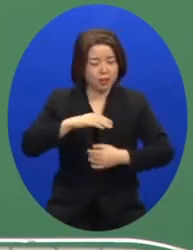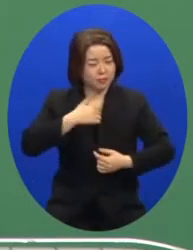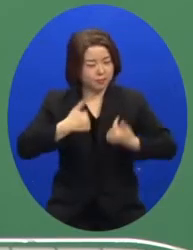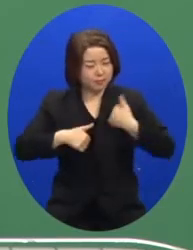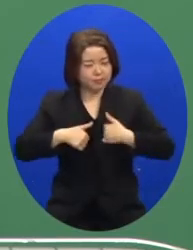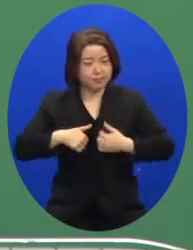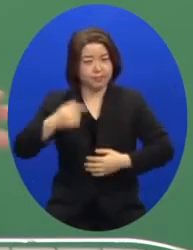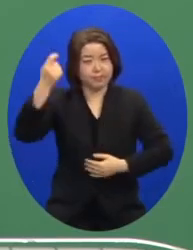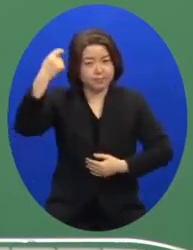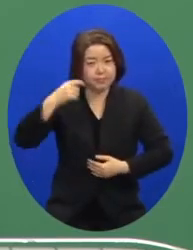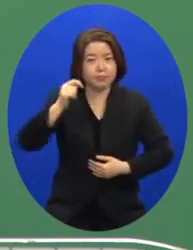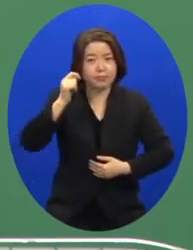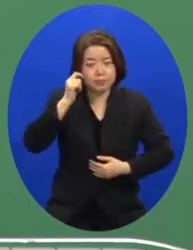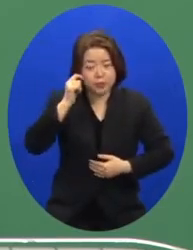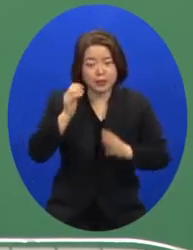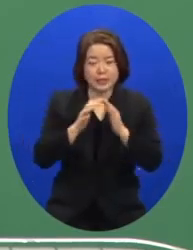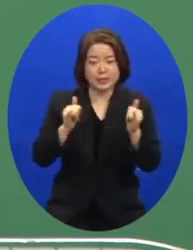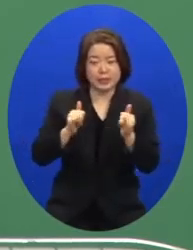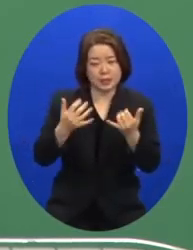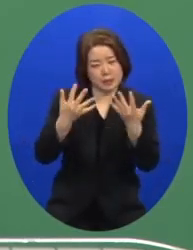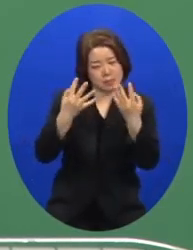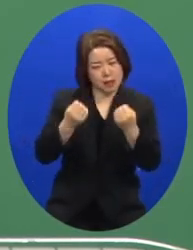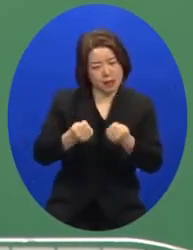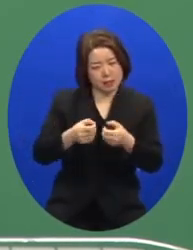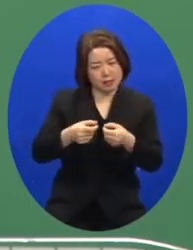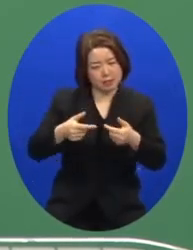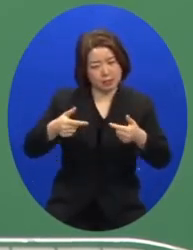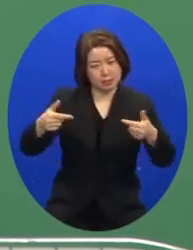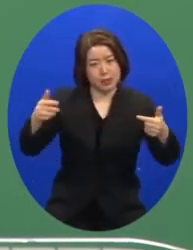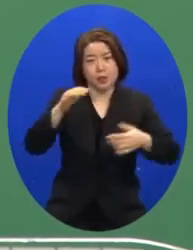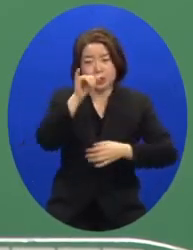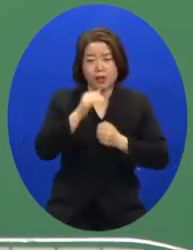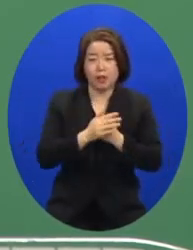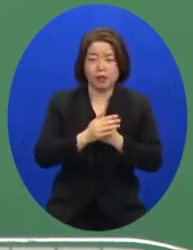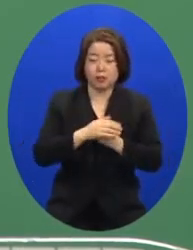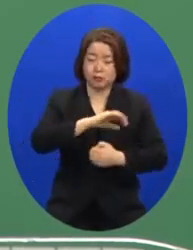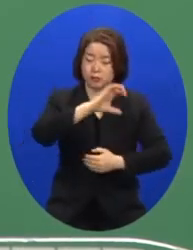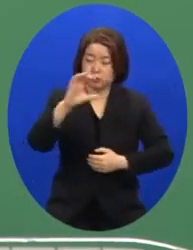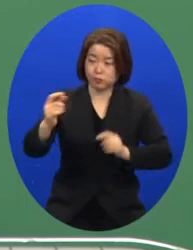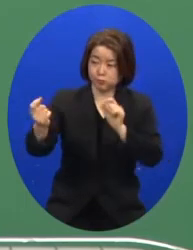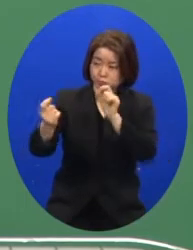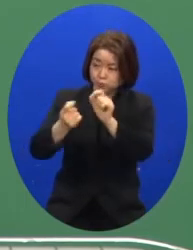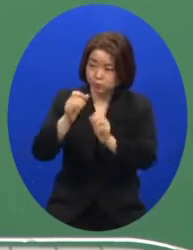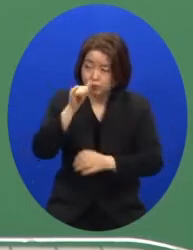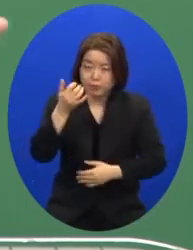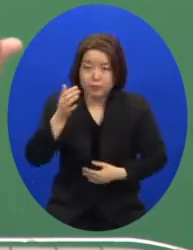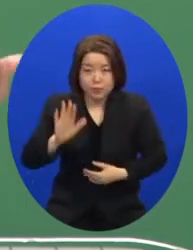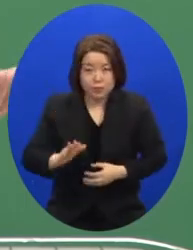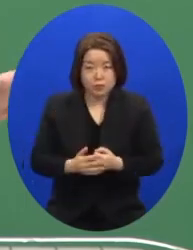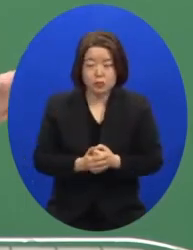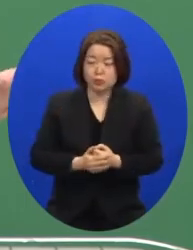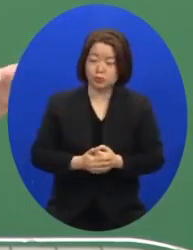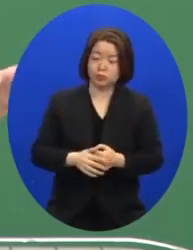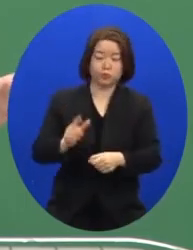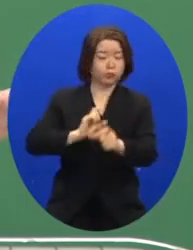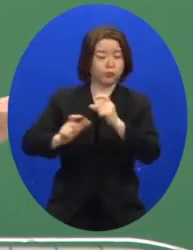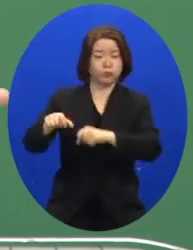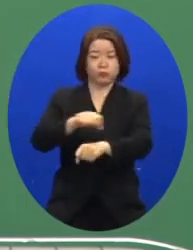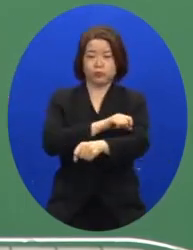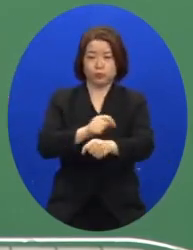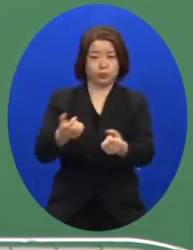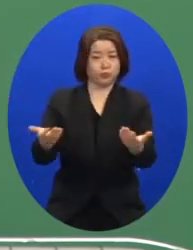성도들이 상당히 많아졌습니다 성탄절이 다가오긴 하지만 그렇다고 해서 특별히 기쁜 것이